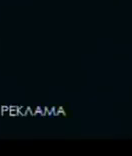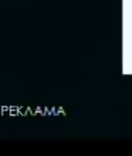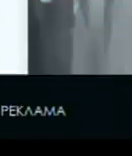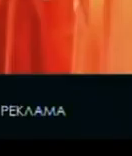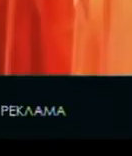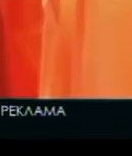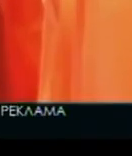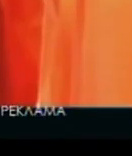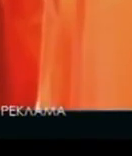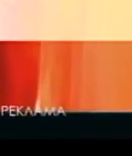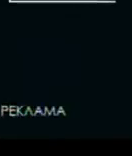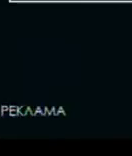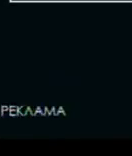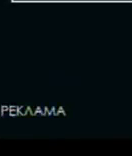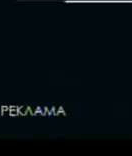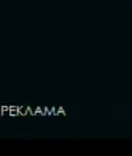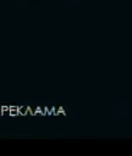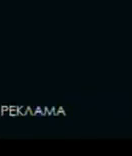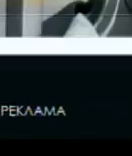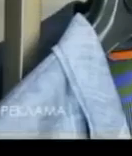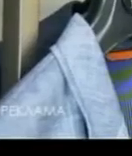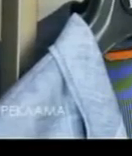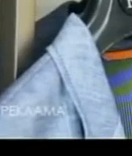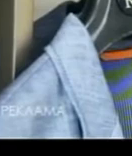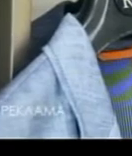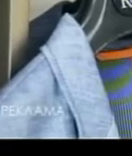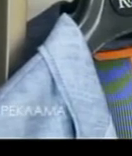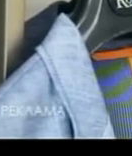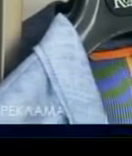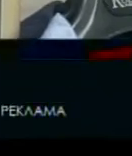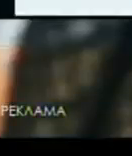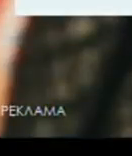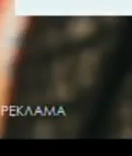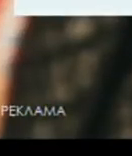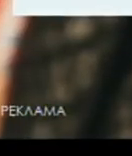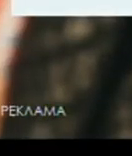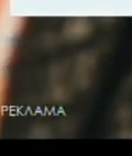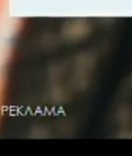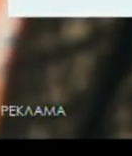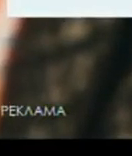Одяг ведучих від торгової марки «Ролада».